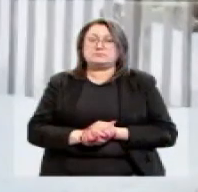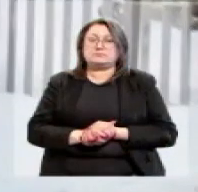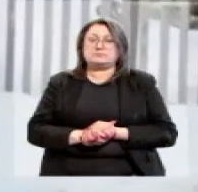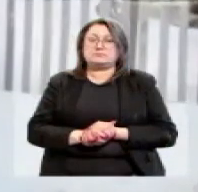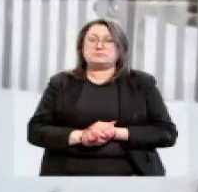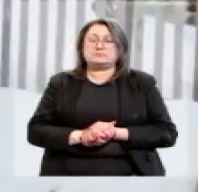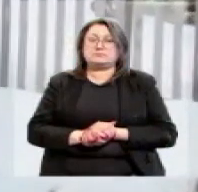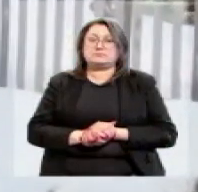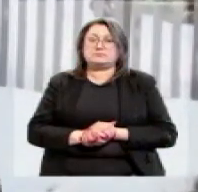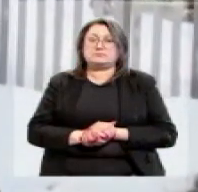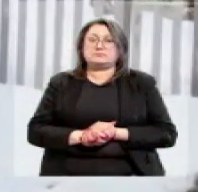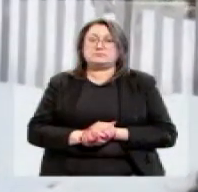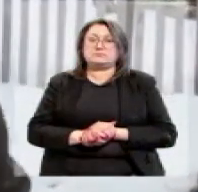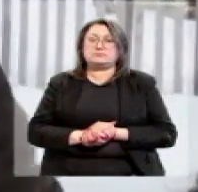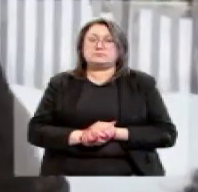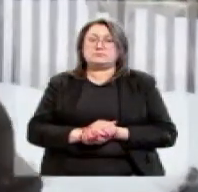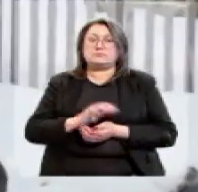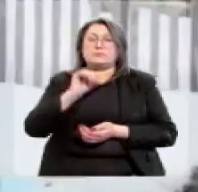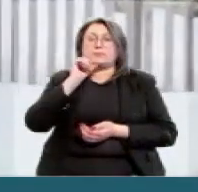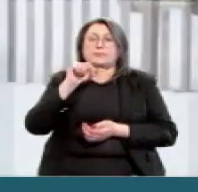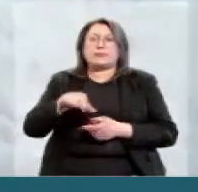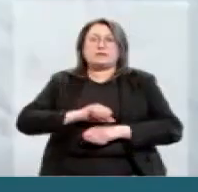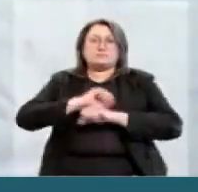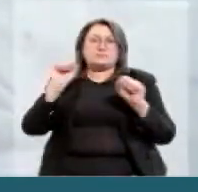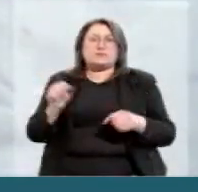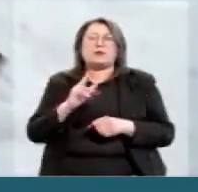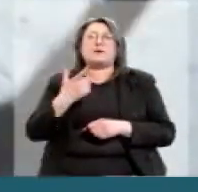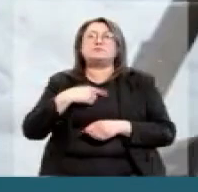Қостанайдың аясыз әсер етіп жатқан жоқ па? Жоқ. Шымкентте жүргенде жүрмін ғой.